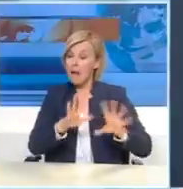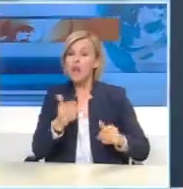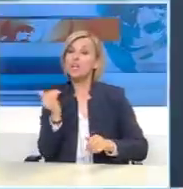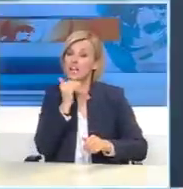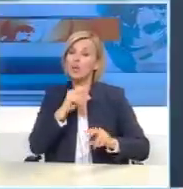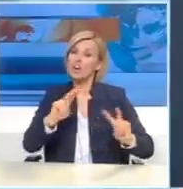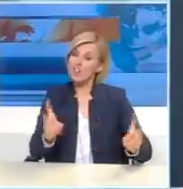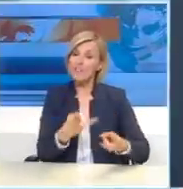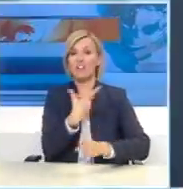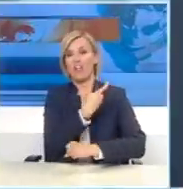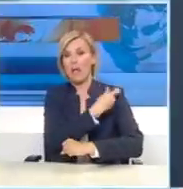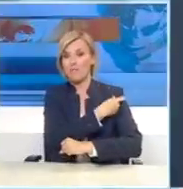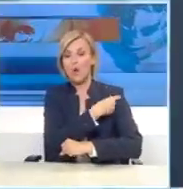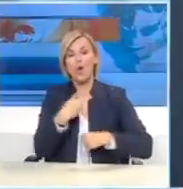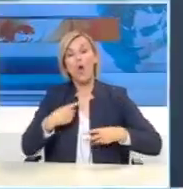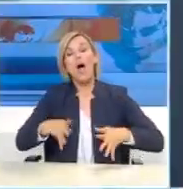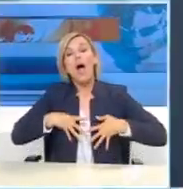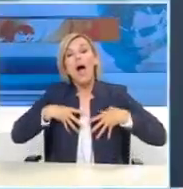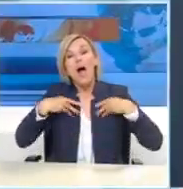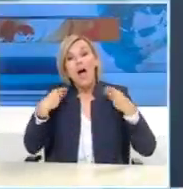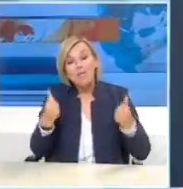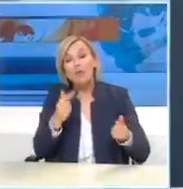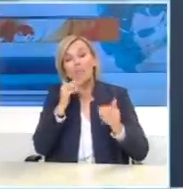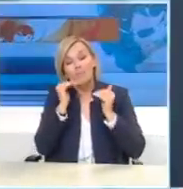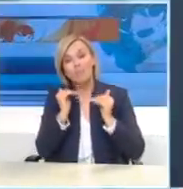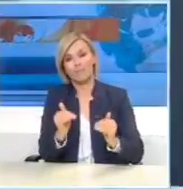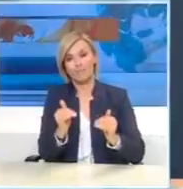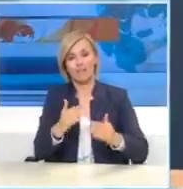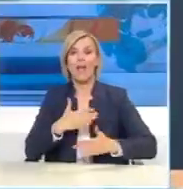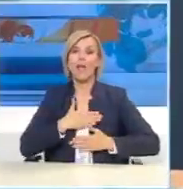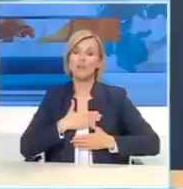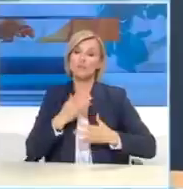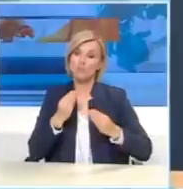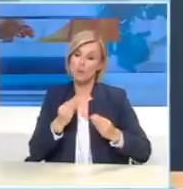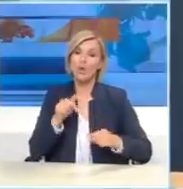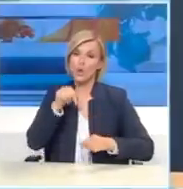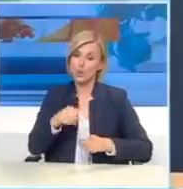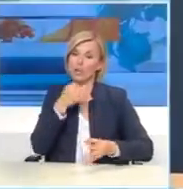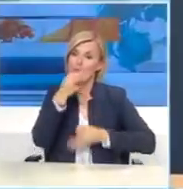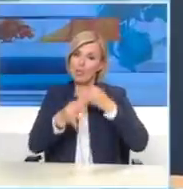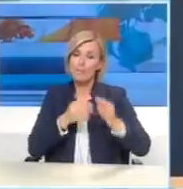είναι έτσι. Σας ευχαριστώ. Ευχαριστούμε, κύριε καθηγητά. Το λόγο έχει ο κύριος Χαρδαλιάς.